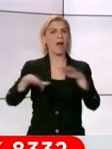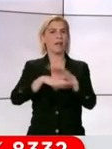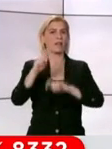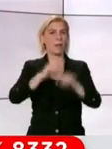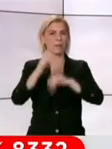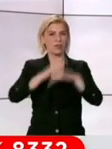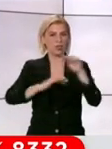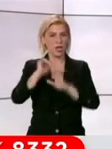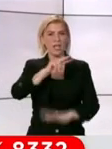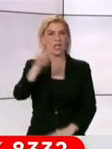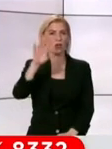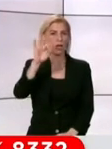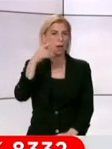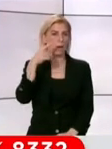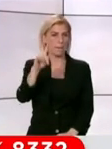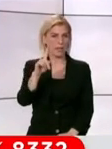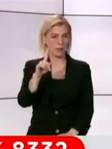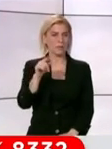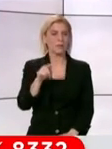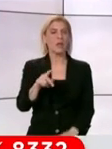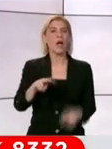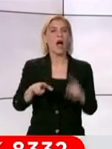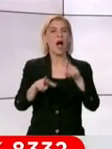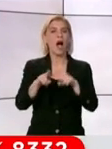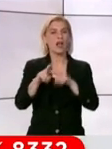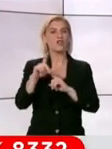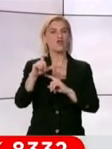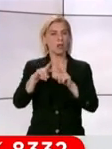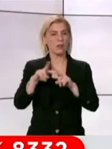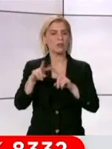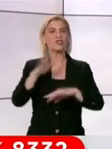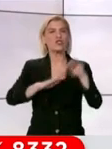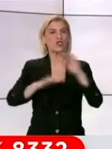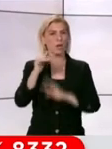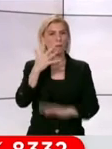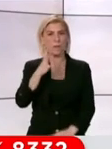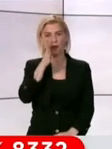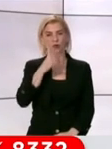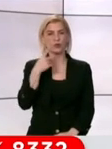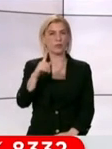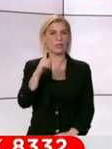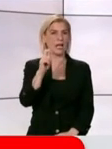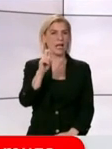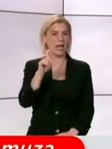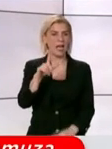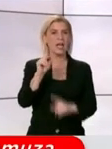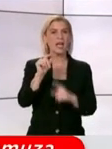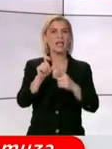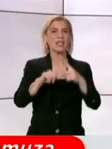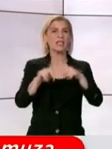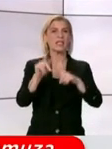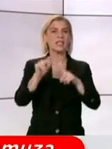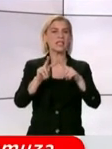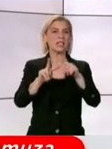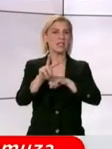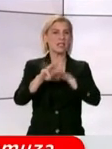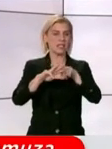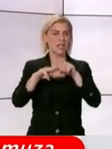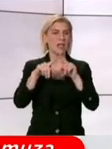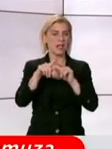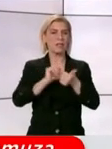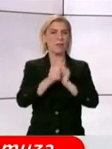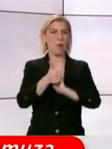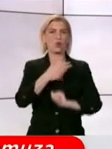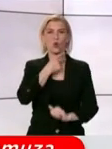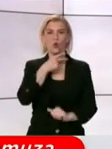750 bin TL. Ali Cangül İnşaatı 500 bin TL. Burada İstinye Spor Kulübü Saffet Başkan